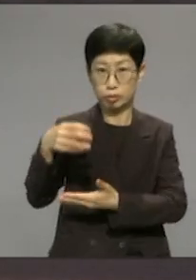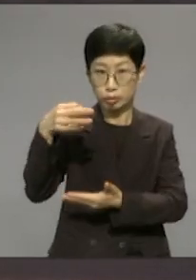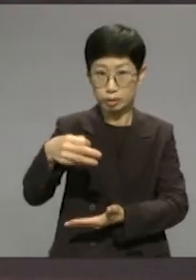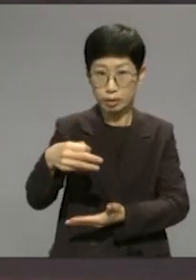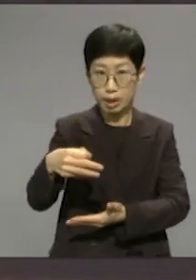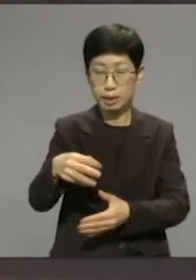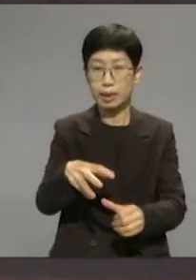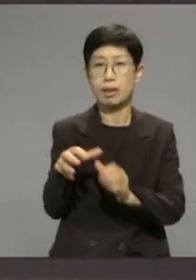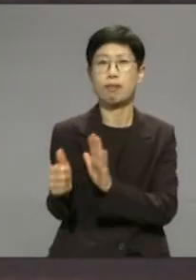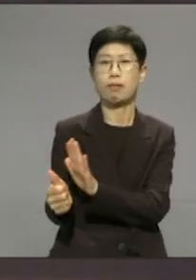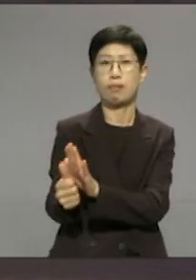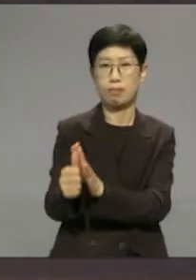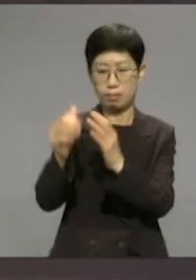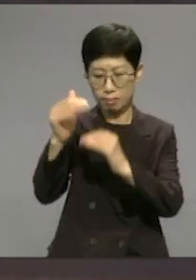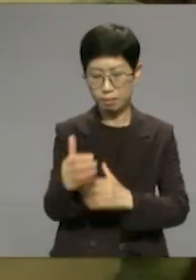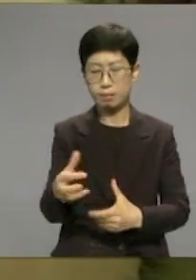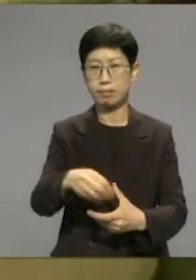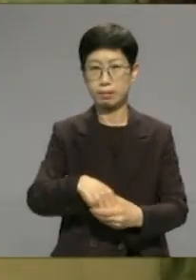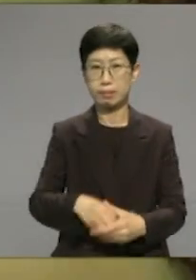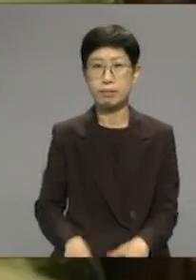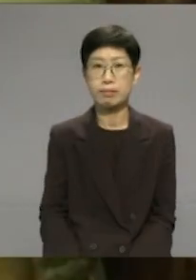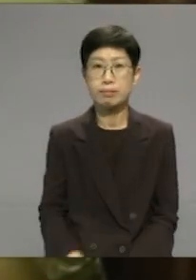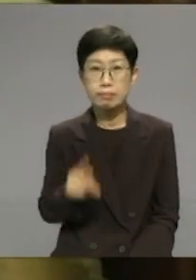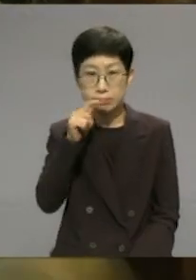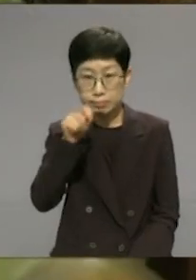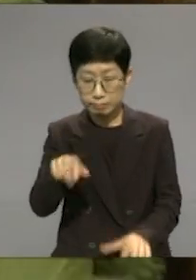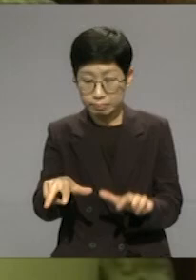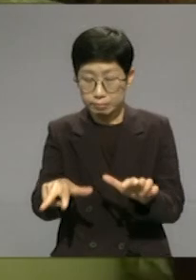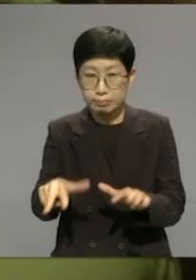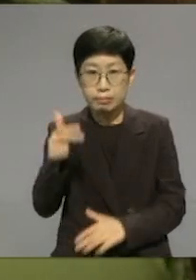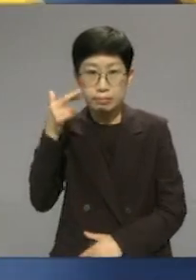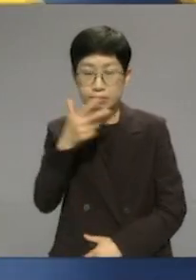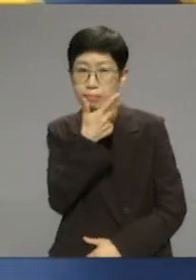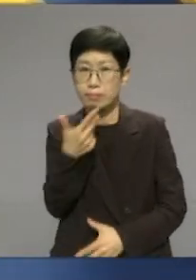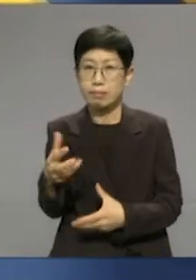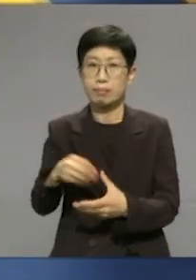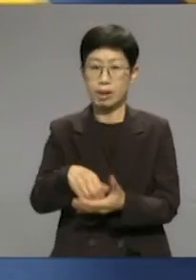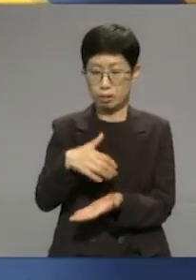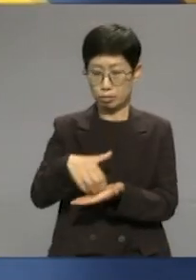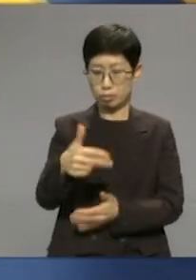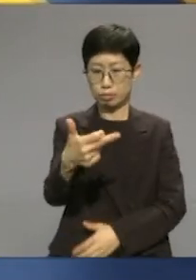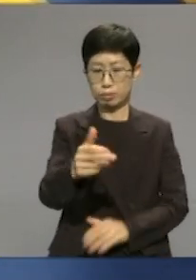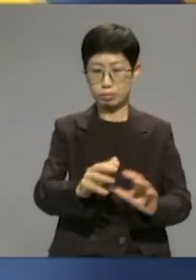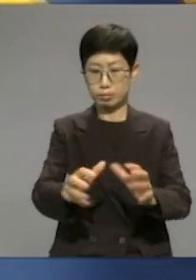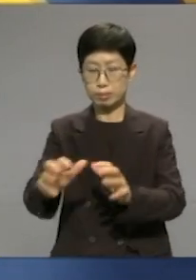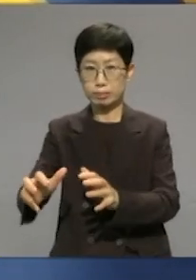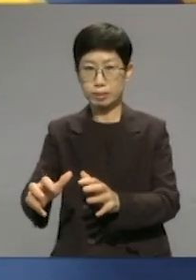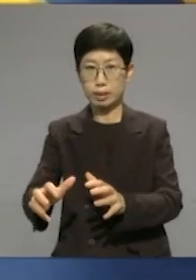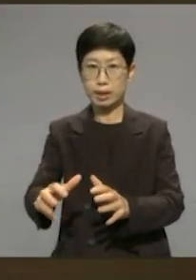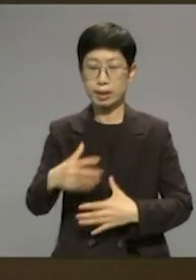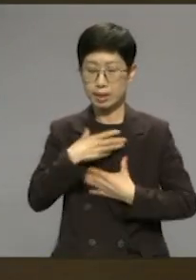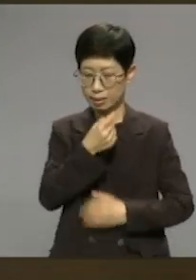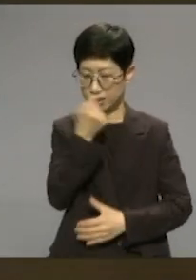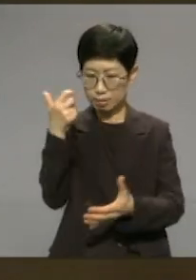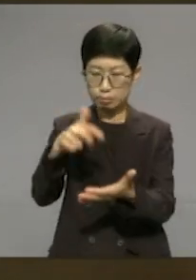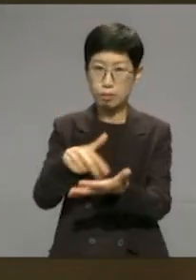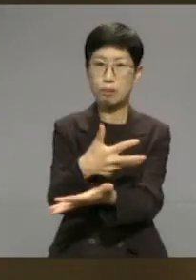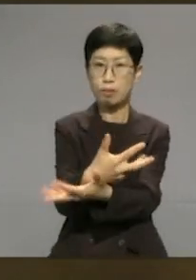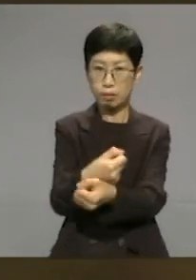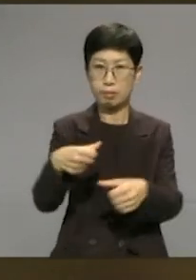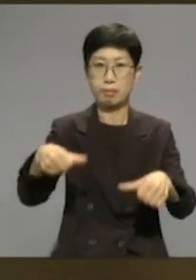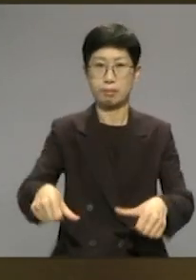내용도 담긴 것으로 전해집니다 우크라이나는 현재 미국 영국 등 17개 국과 양자 장기 안보 협정을